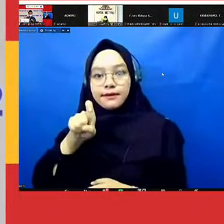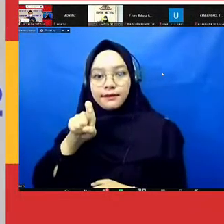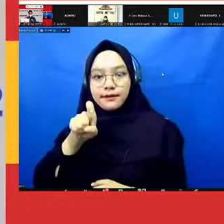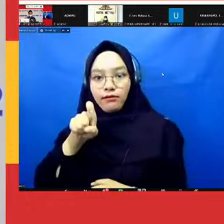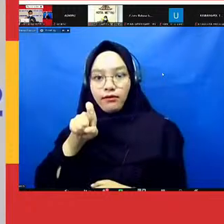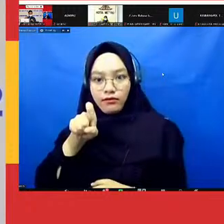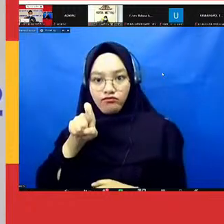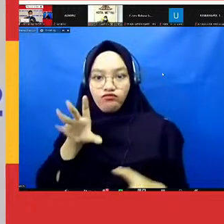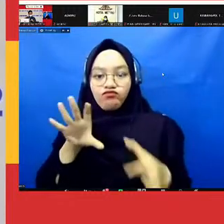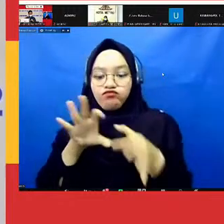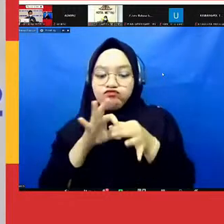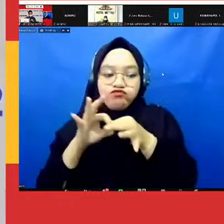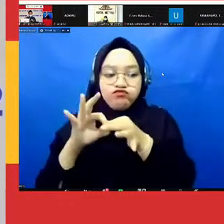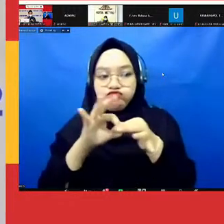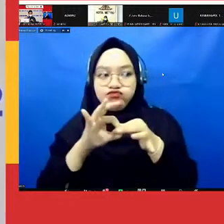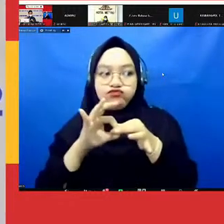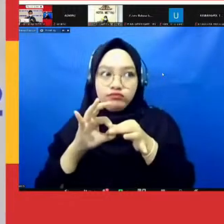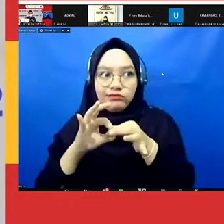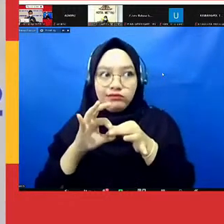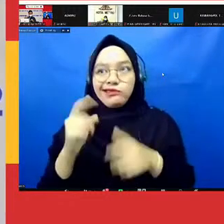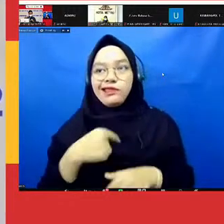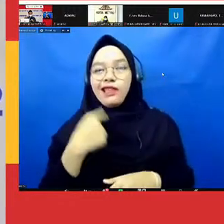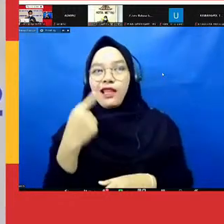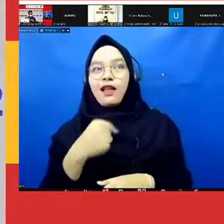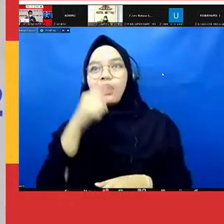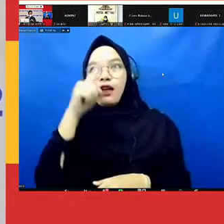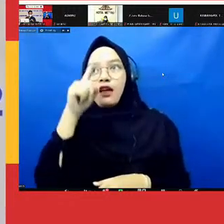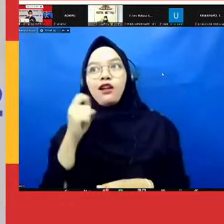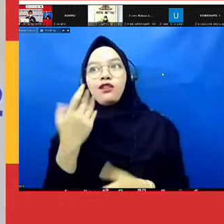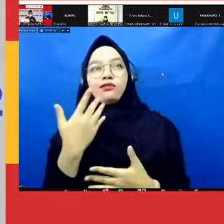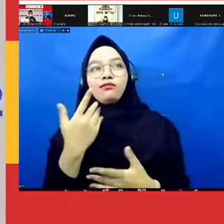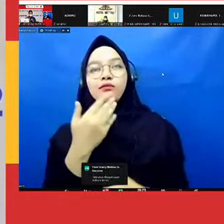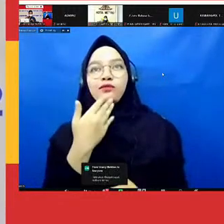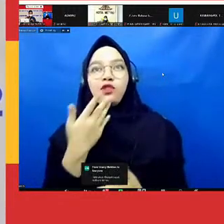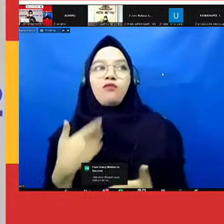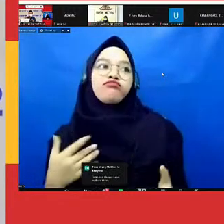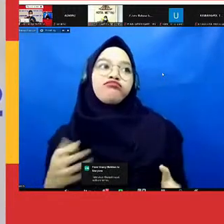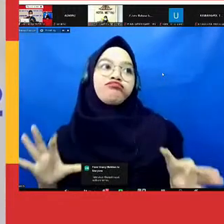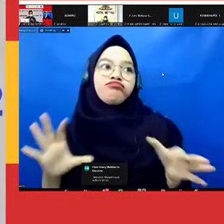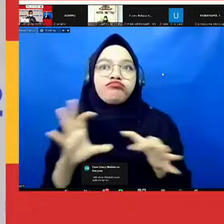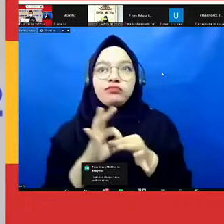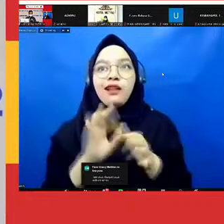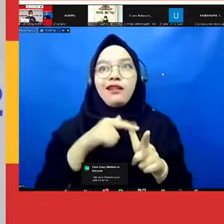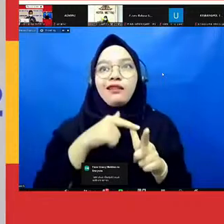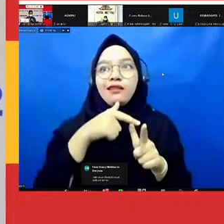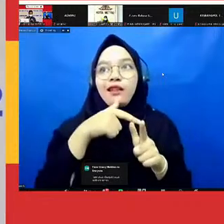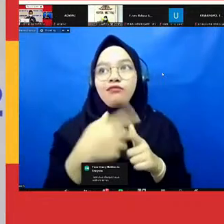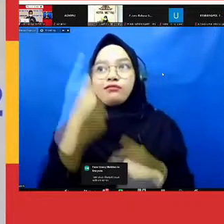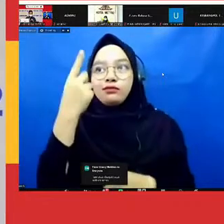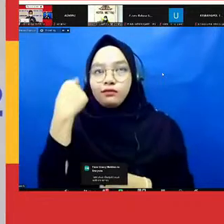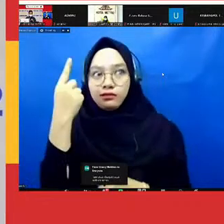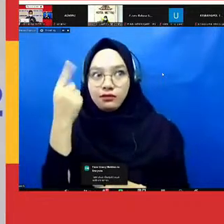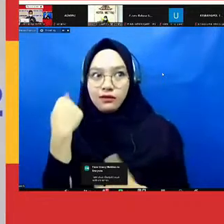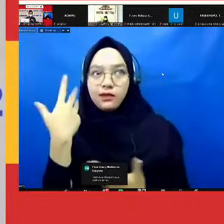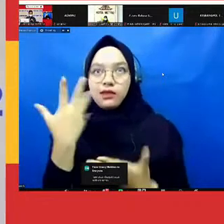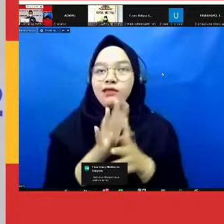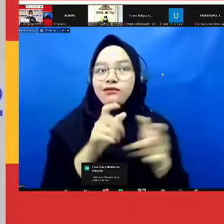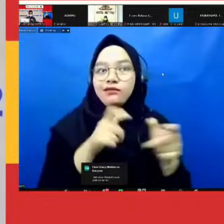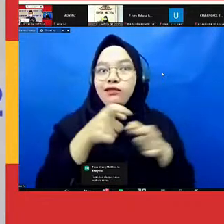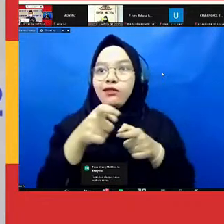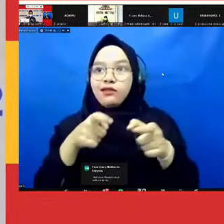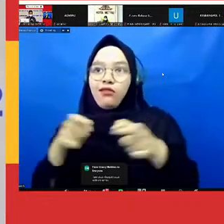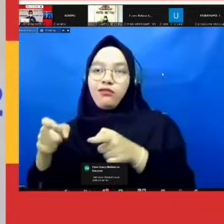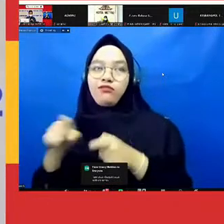berkolaborasi, kita harus partnering, sehingga antara government dan non-state actors itu